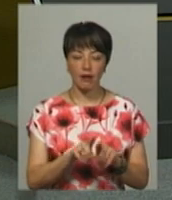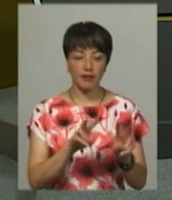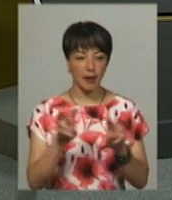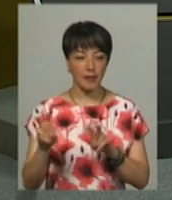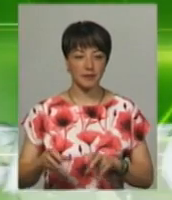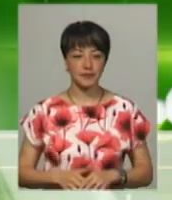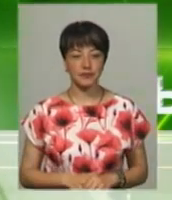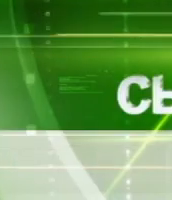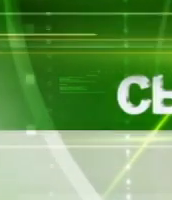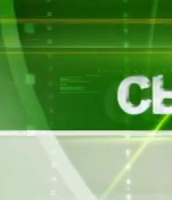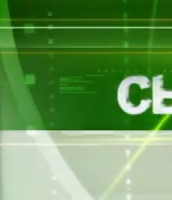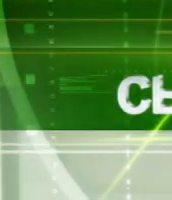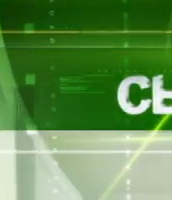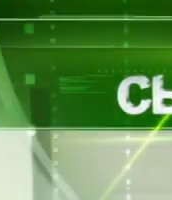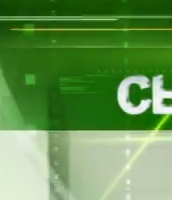теми.